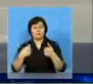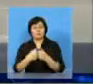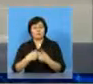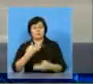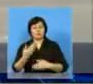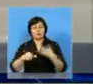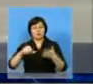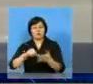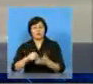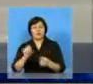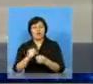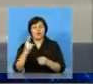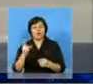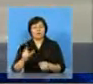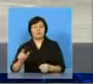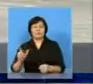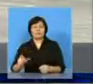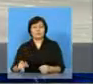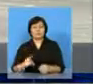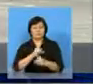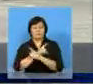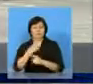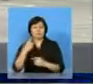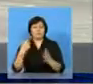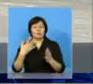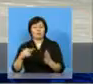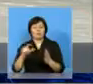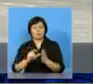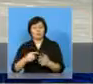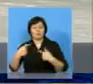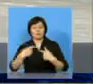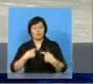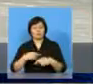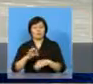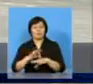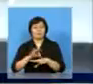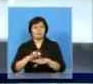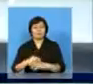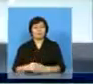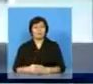пешеходов, где 11 человек погибли и 158 получили различные ранения.